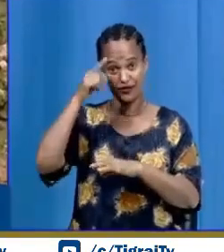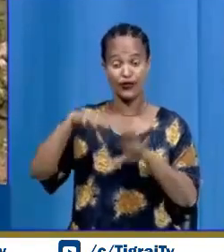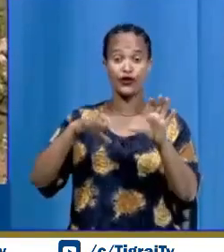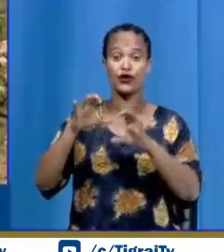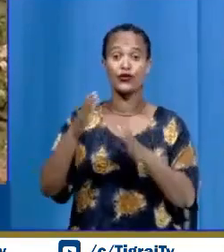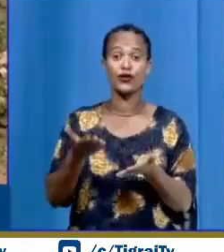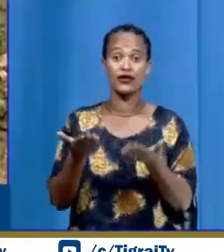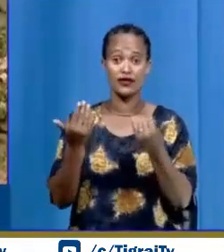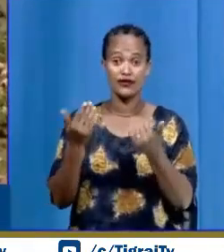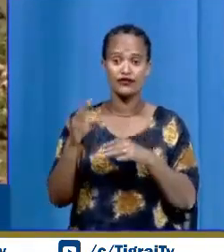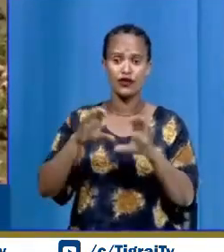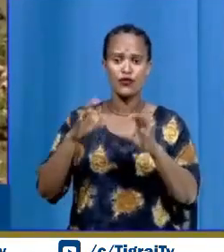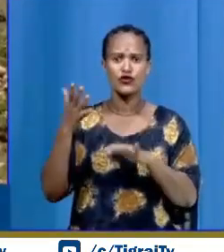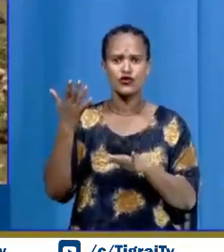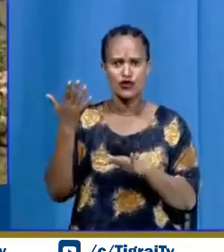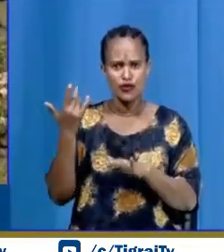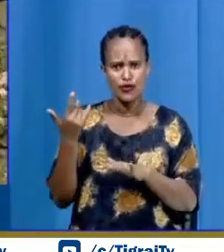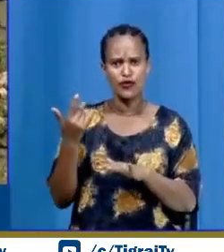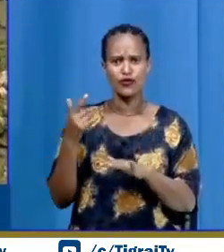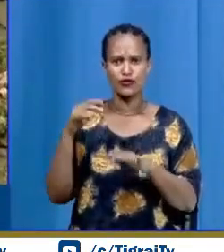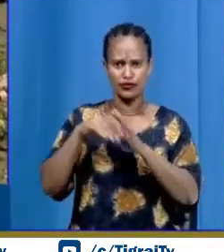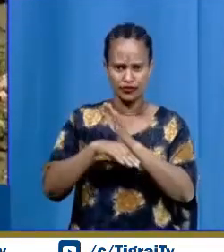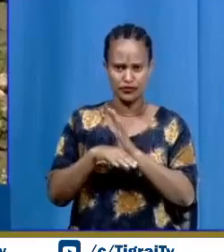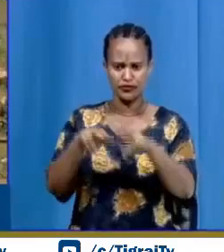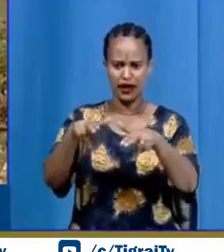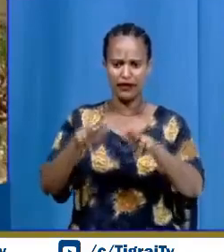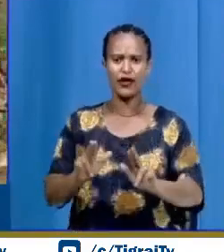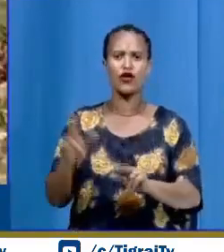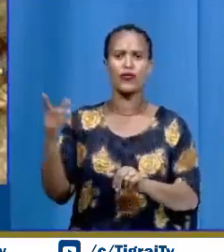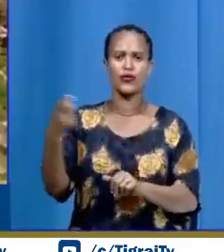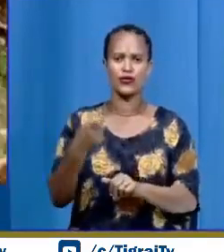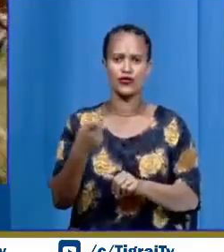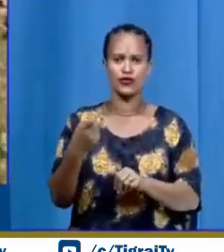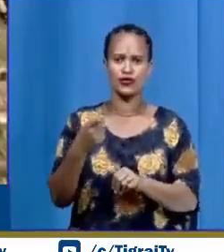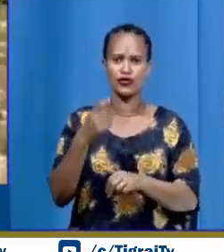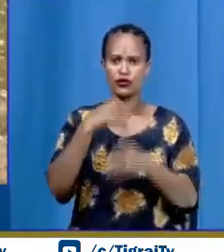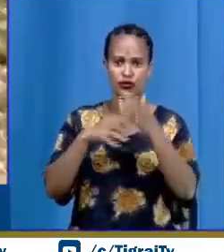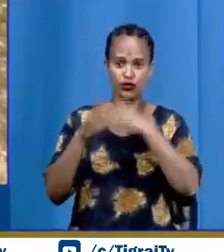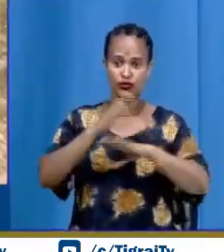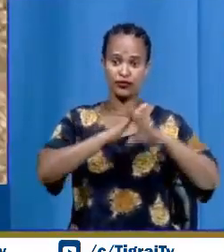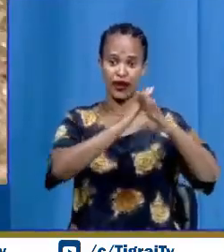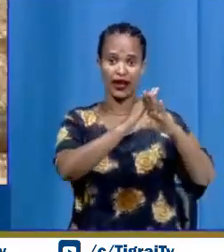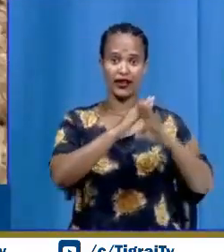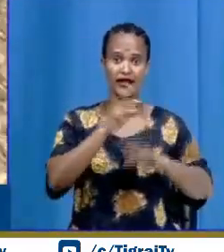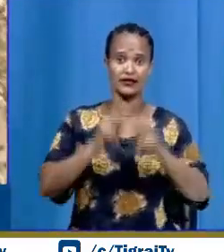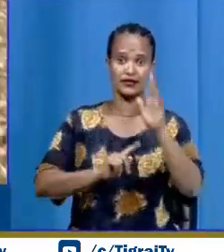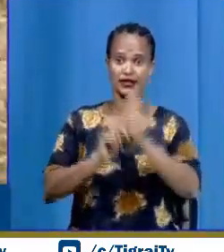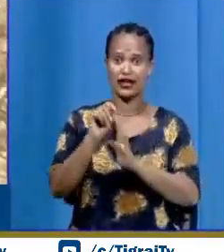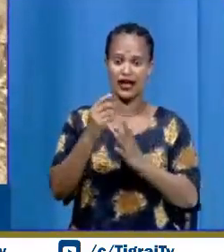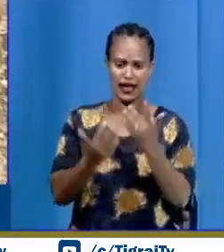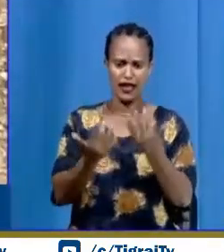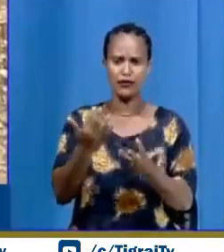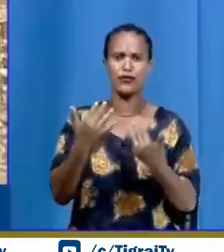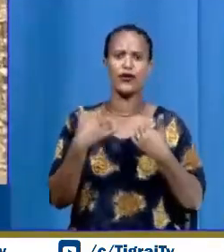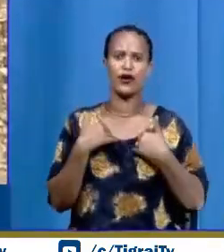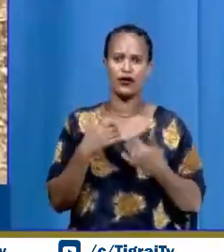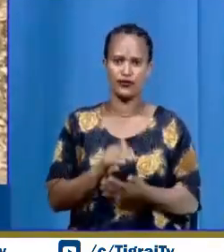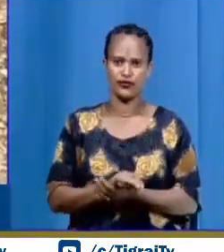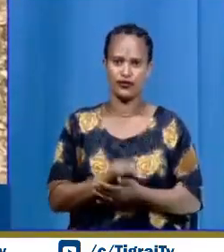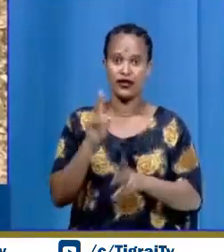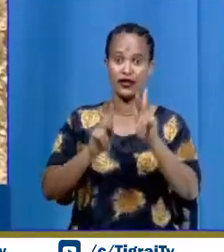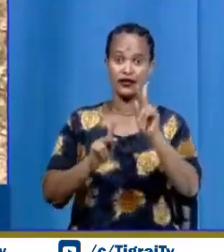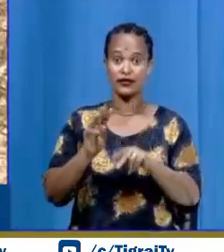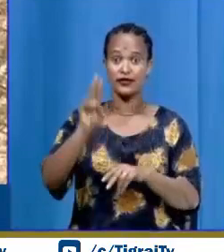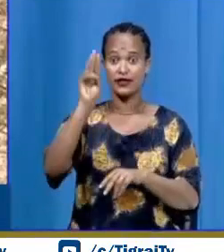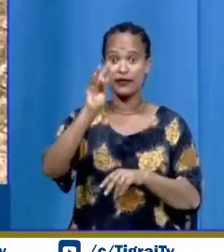ክገብሩስ ይትረፍ ሒዘምዎ ዝነበሩ ቦታ እውን መቕበር እዮም ኮይኑ ብርሱን ምኸተ ህዝቢ ትግራይ ይልብለቡ ኣለው።